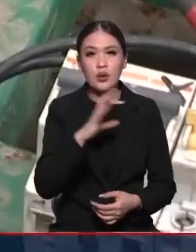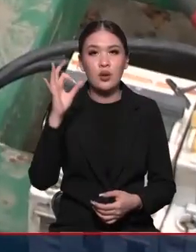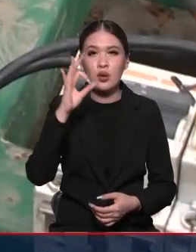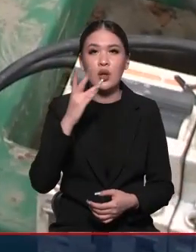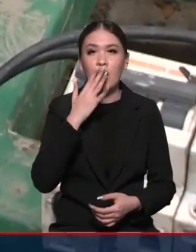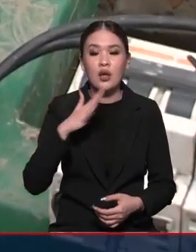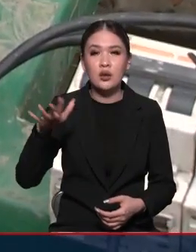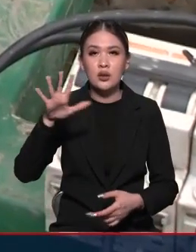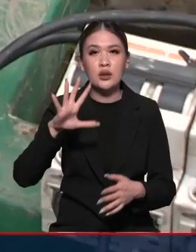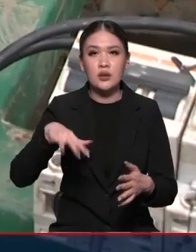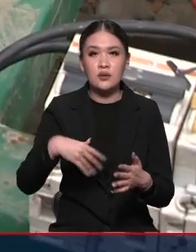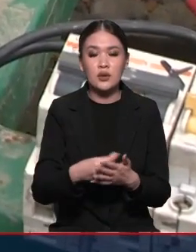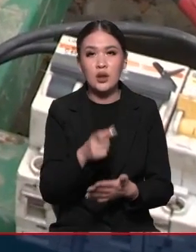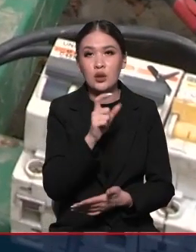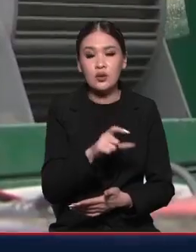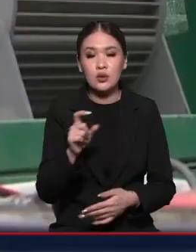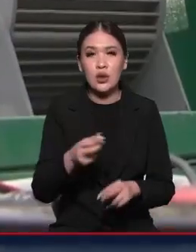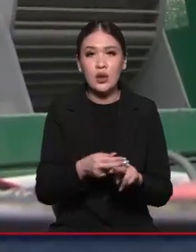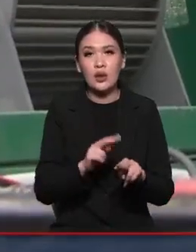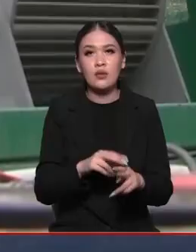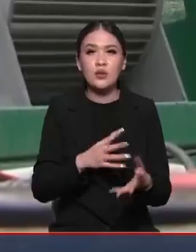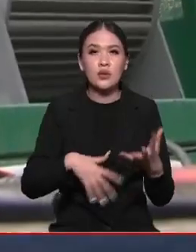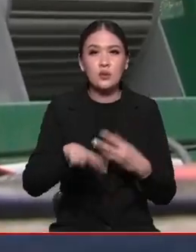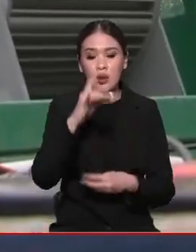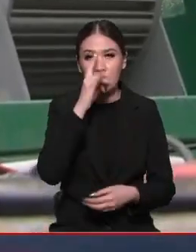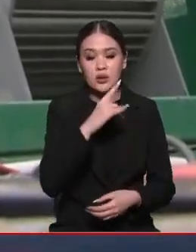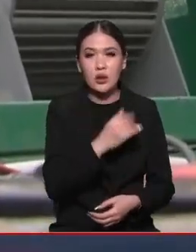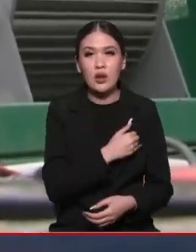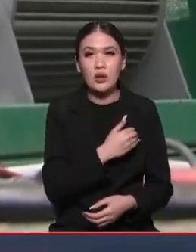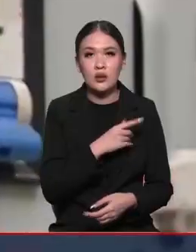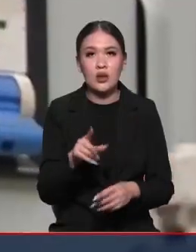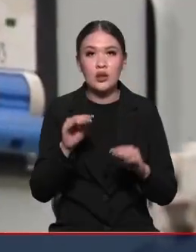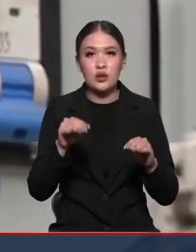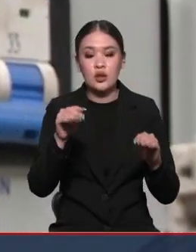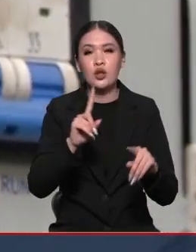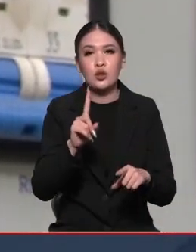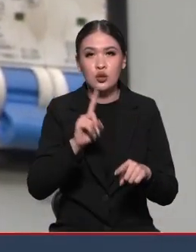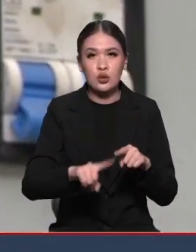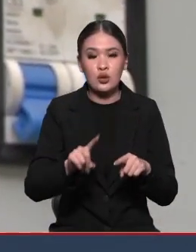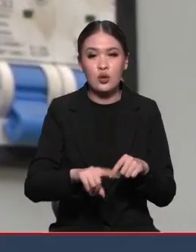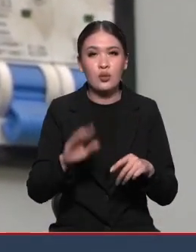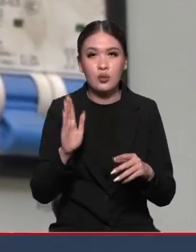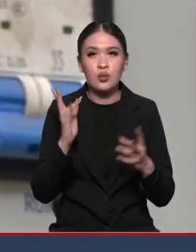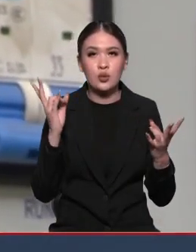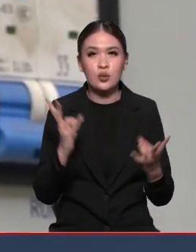планах наладить производство таких генераторов по всему Казахстану. Инженер надеется, что совсем скоро они будут